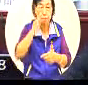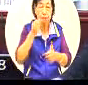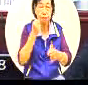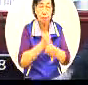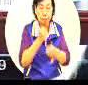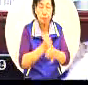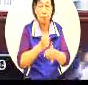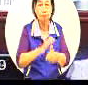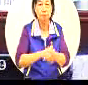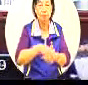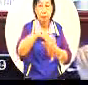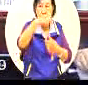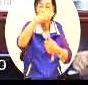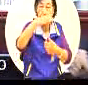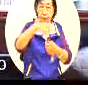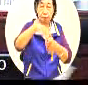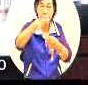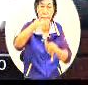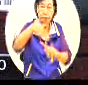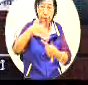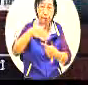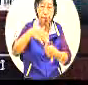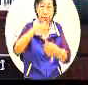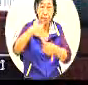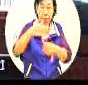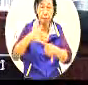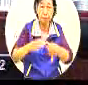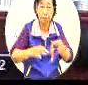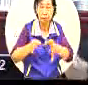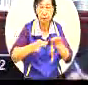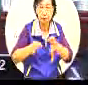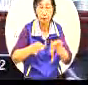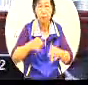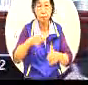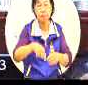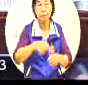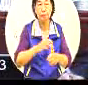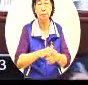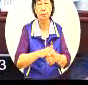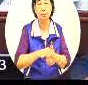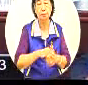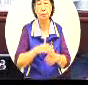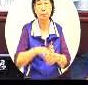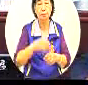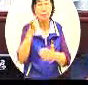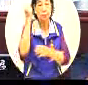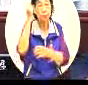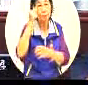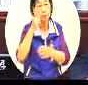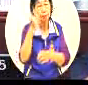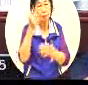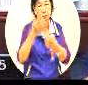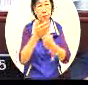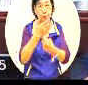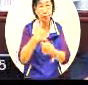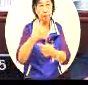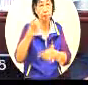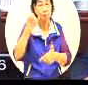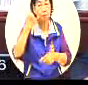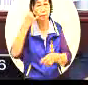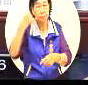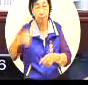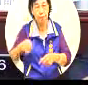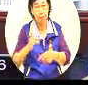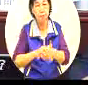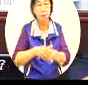一，一定比例啊。如果当然我们的工，我们旗津的住民怎么样子做更多的专